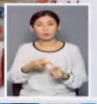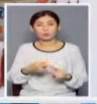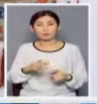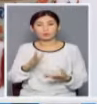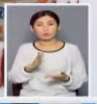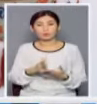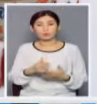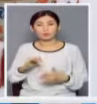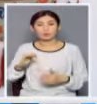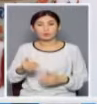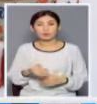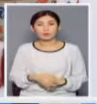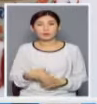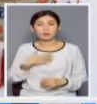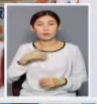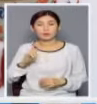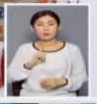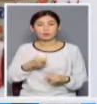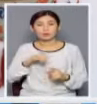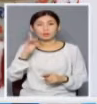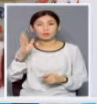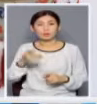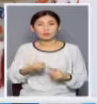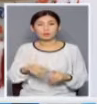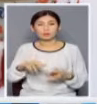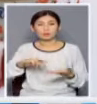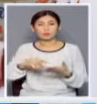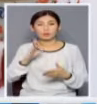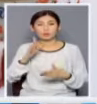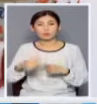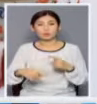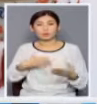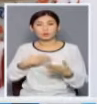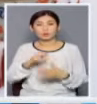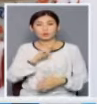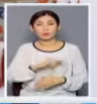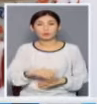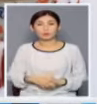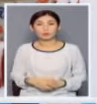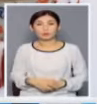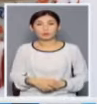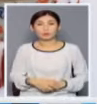посредством этого предприятия. Мы надеемся, что и в дальнейшем подобные проекты будут продолжать свою работу.